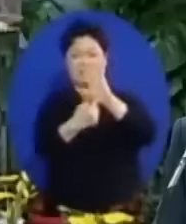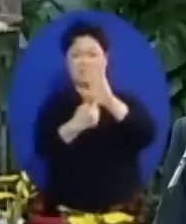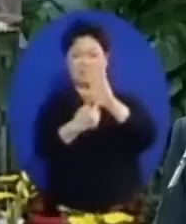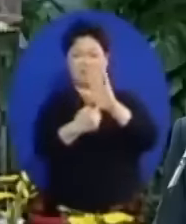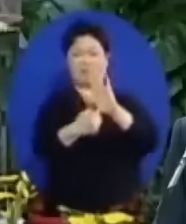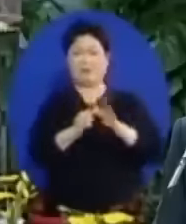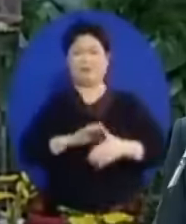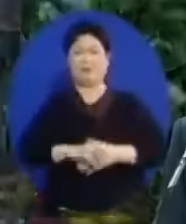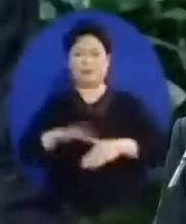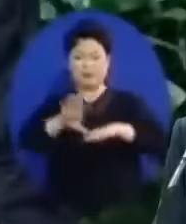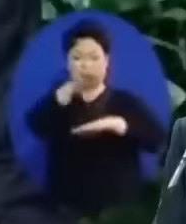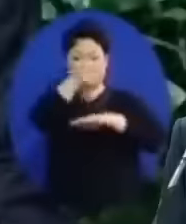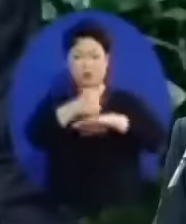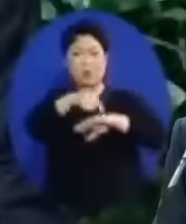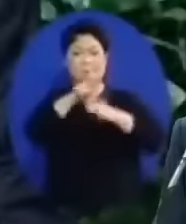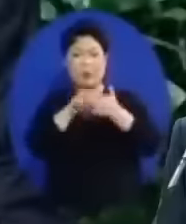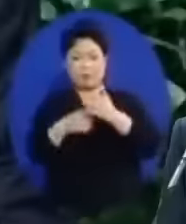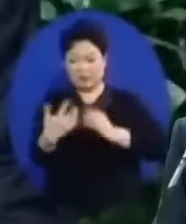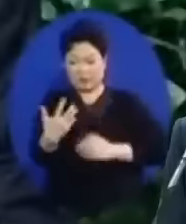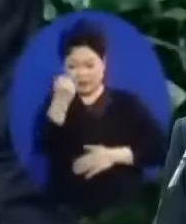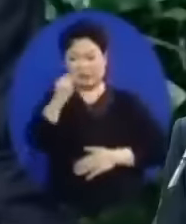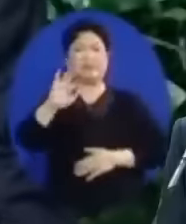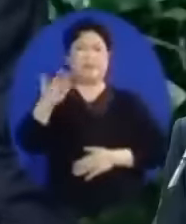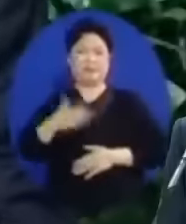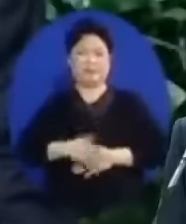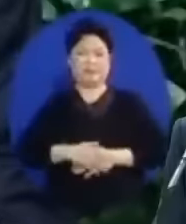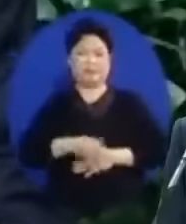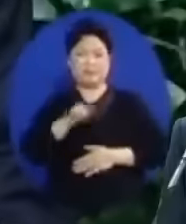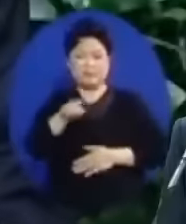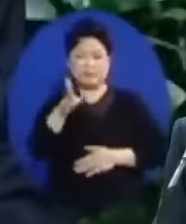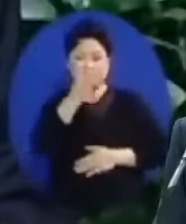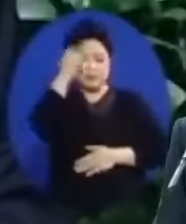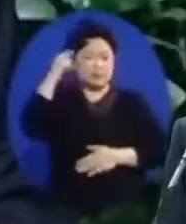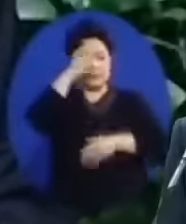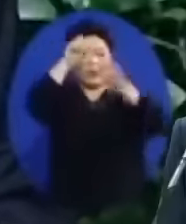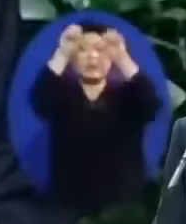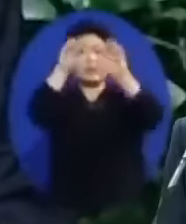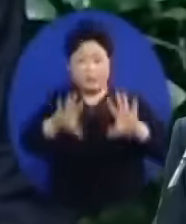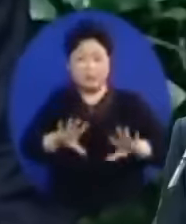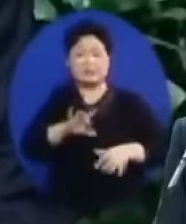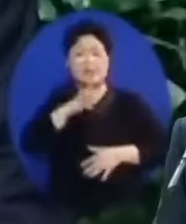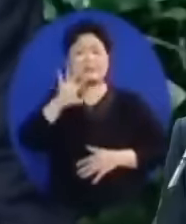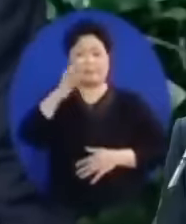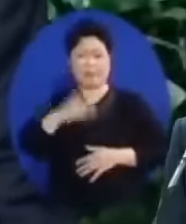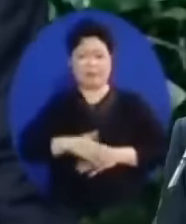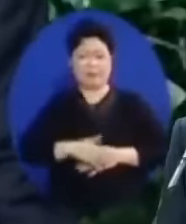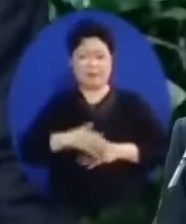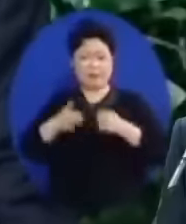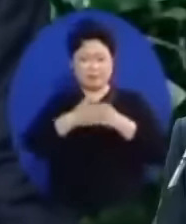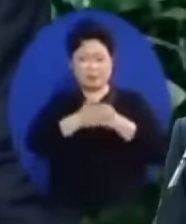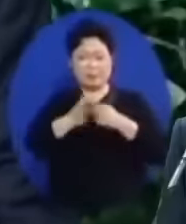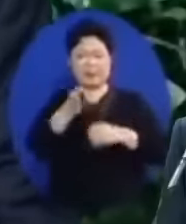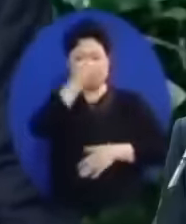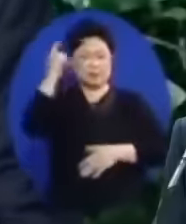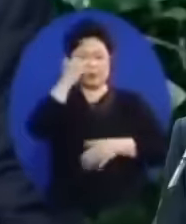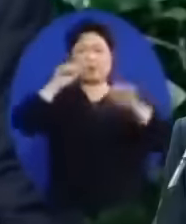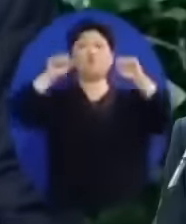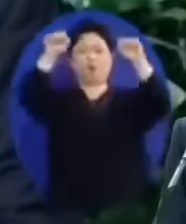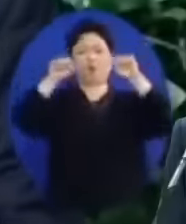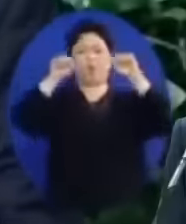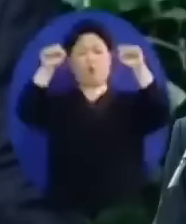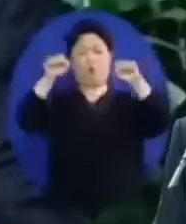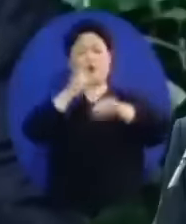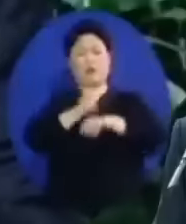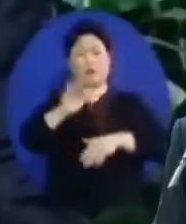것입니다. 그리스도의 마음을 가져야 되는 것입니다. 이것은 성령이 임해야 되는 것입니다. 그렇기 때문에 성령 운동을 하는